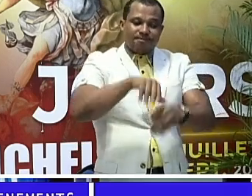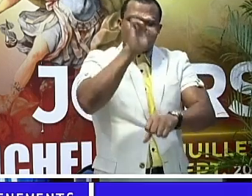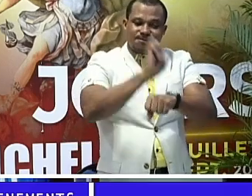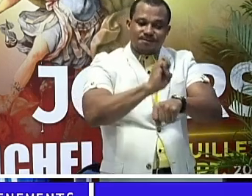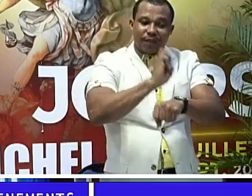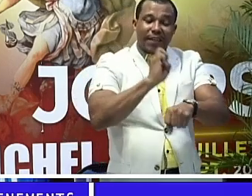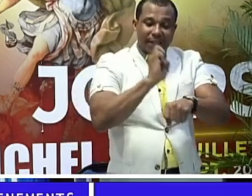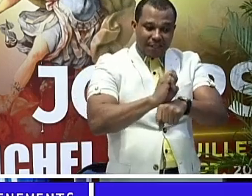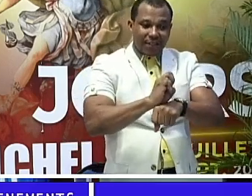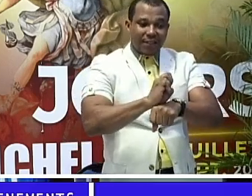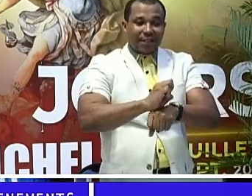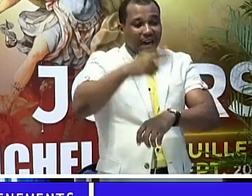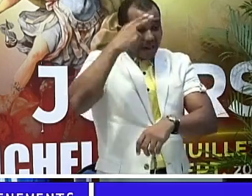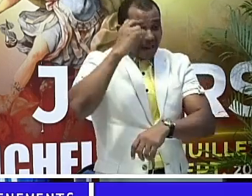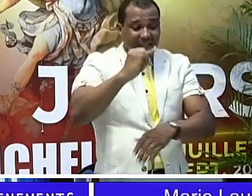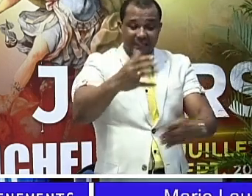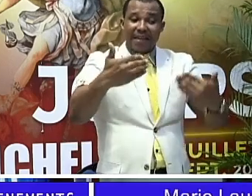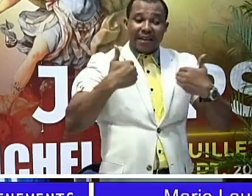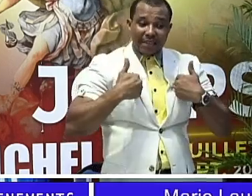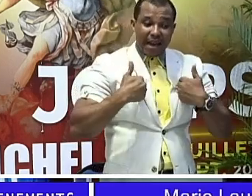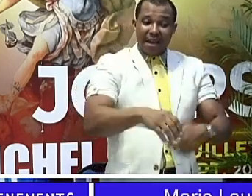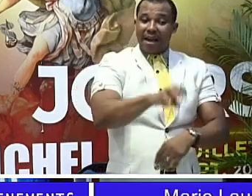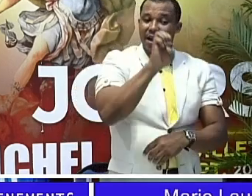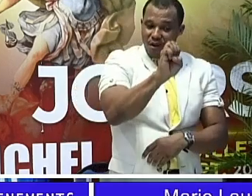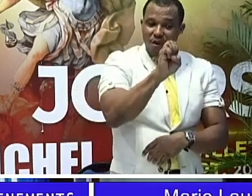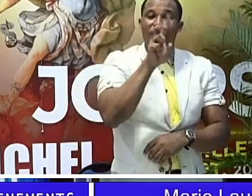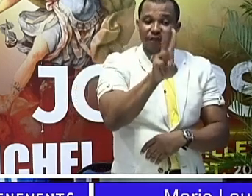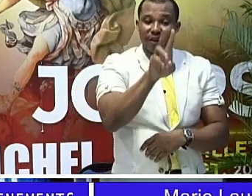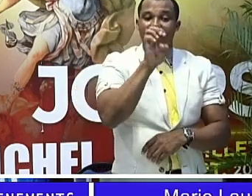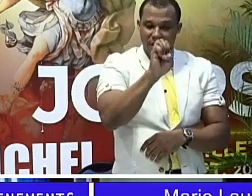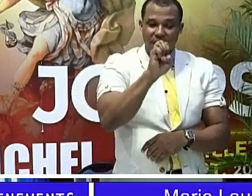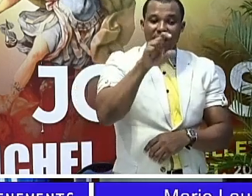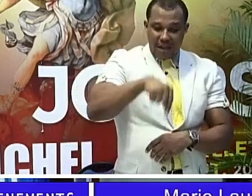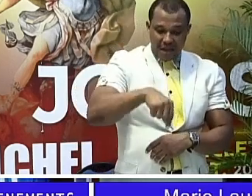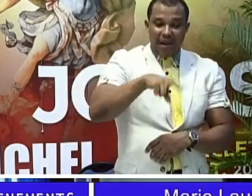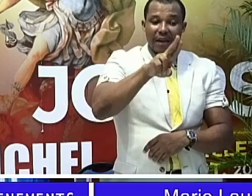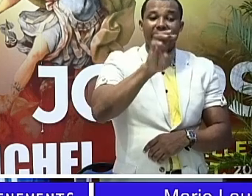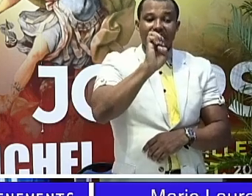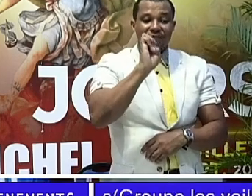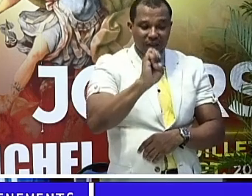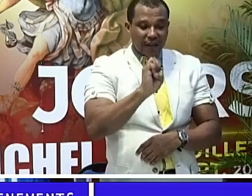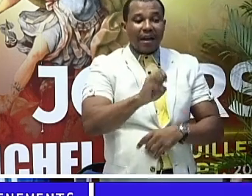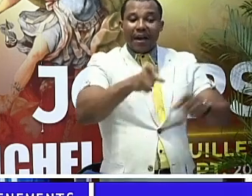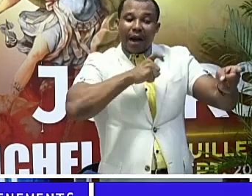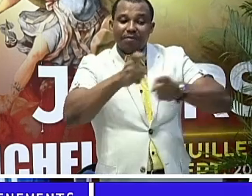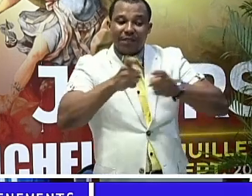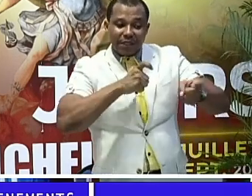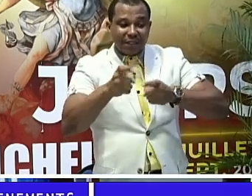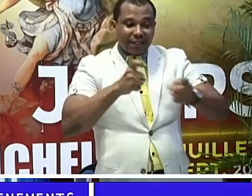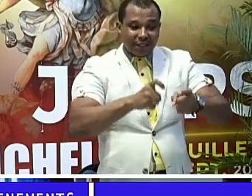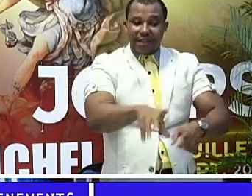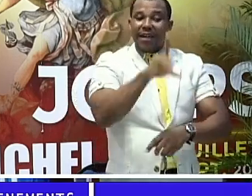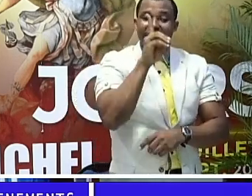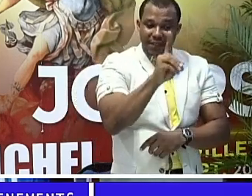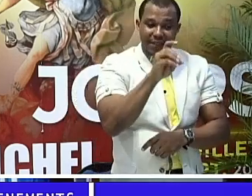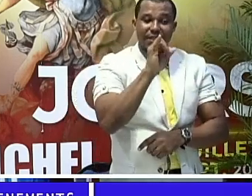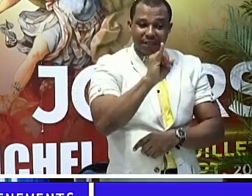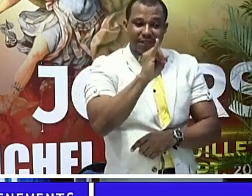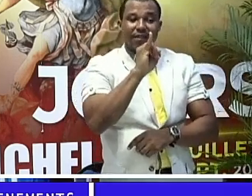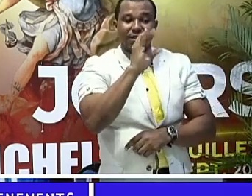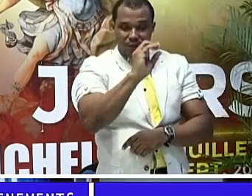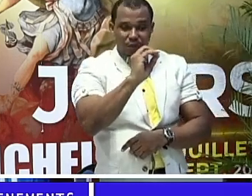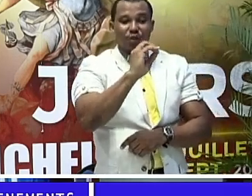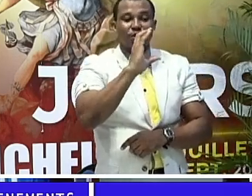y a des évêques qui dirigent des diocèses et diocèse pour tout ça c'est monseigneur Max le roi Mésidor. Les différents